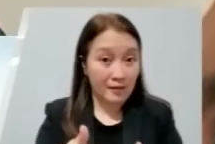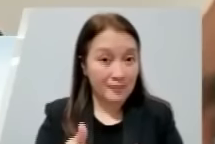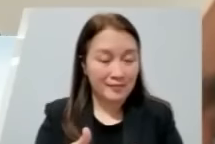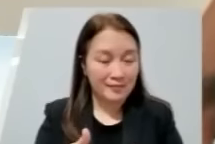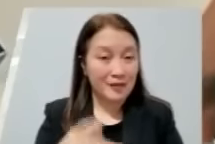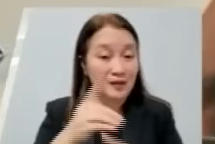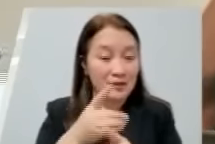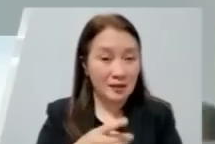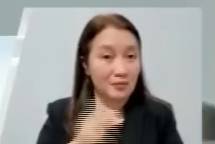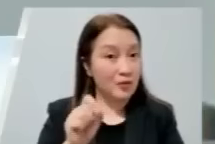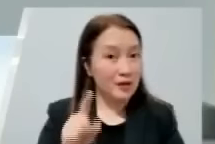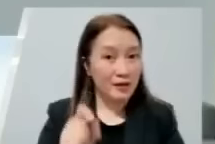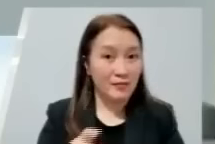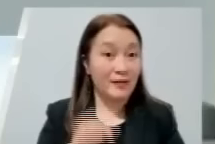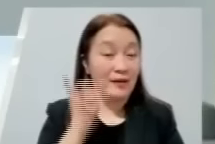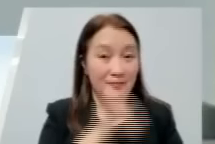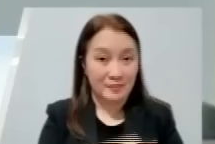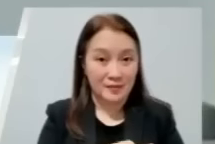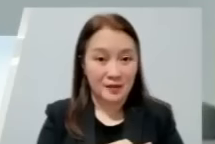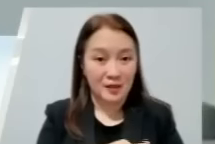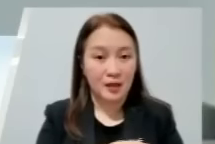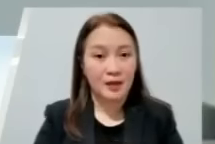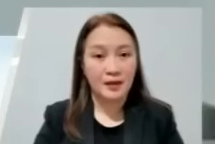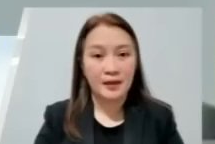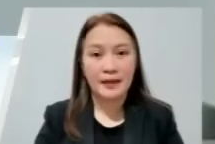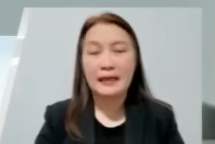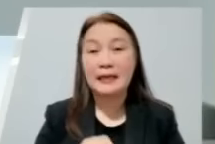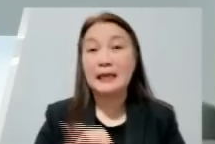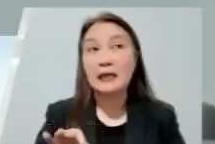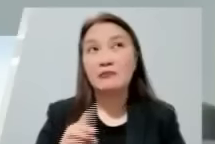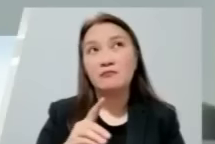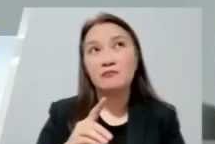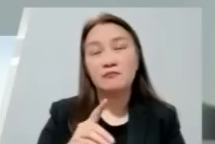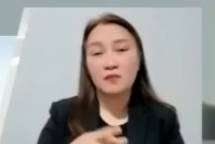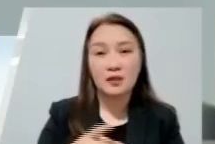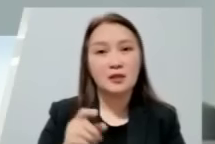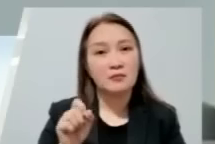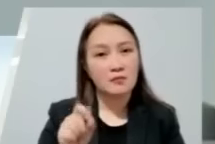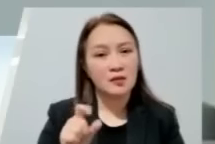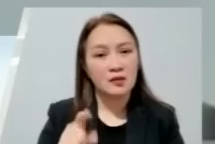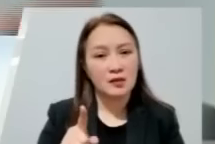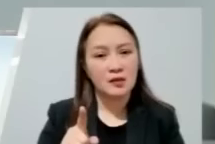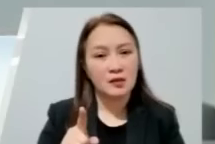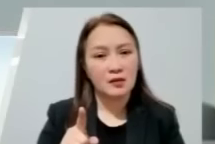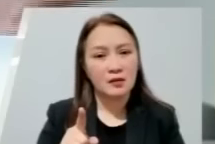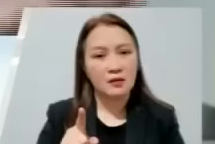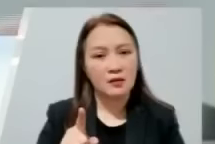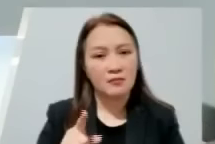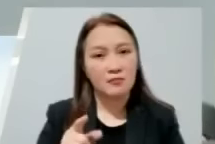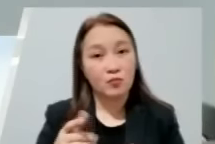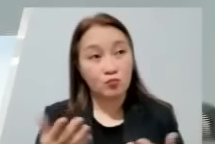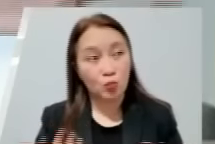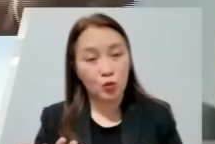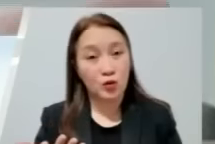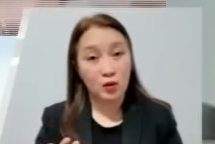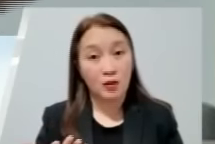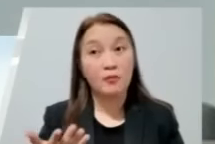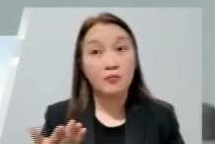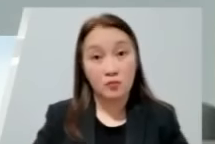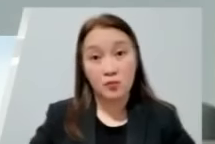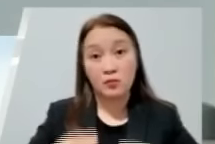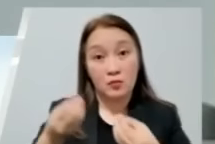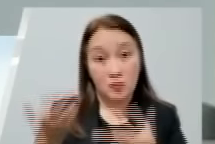sa NBI. Sa December 11, comes December 11, notified siya for example at